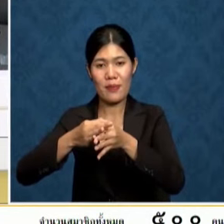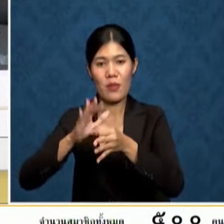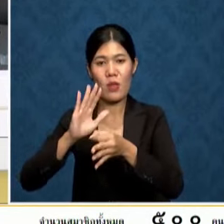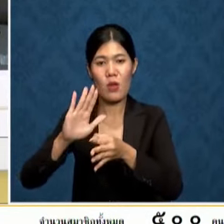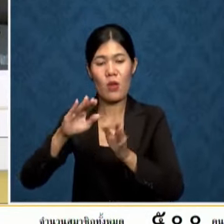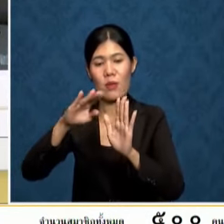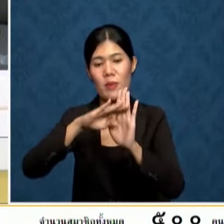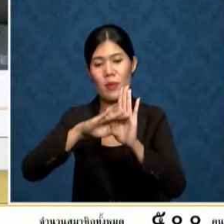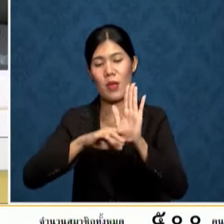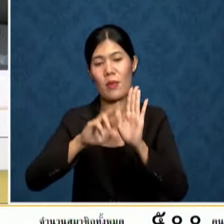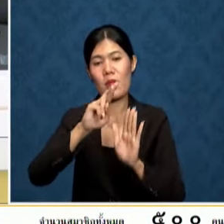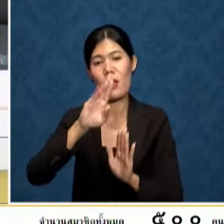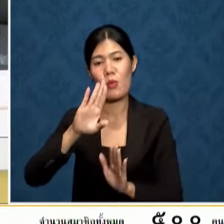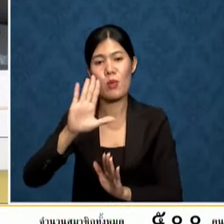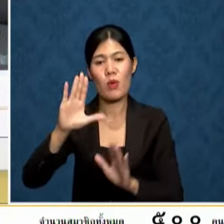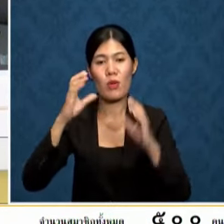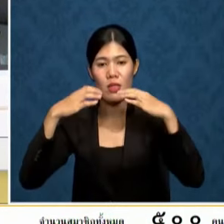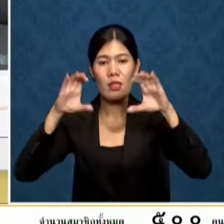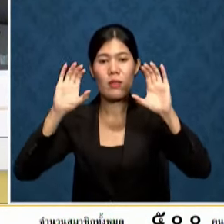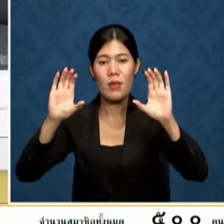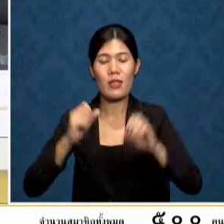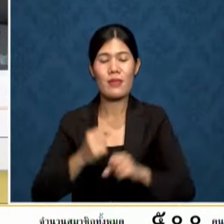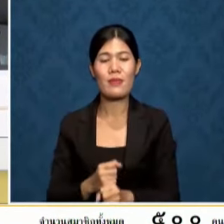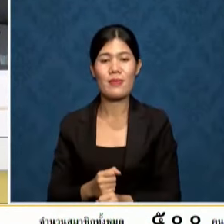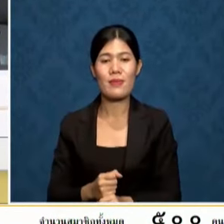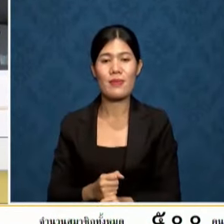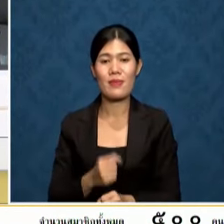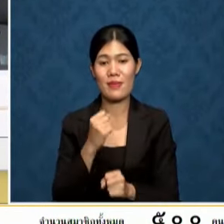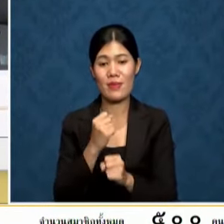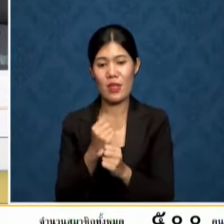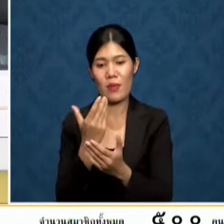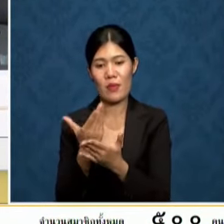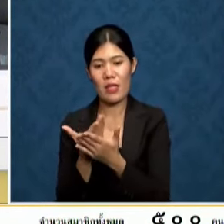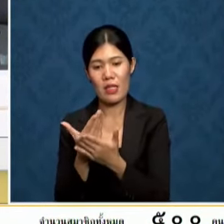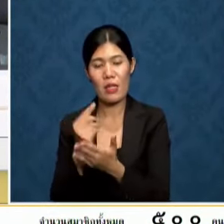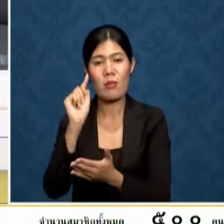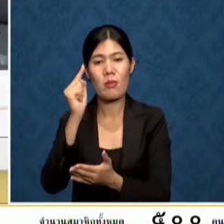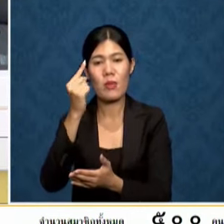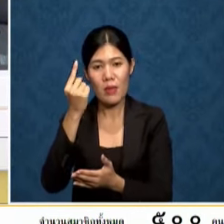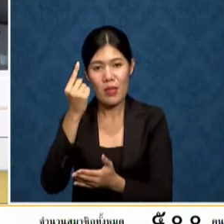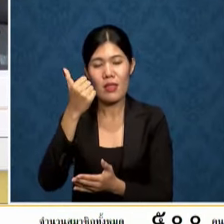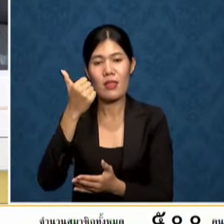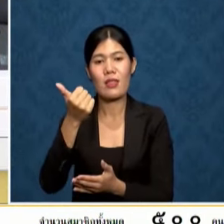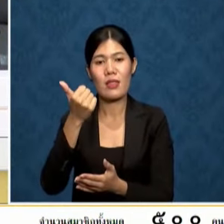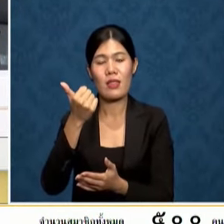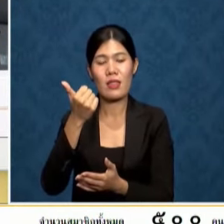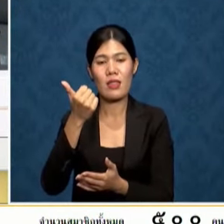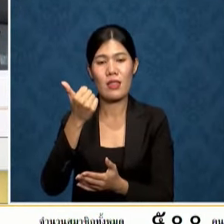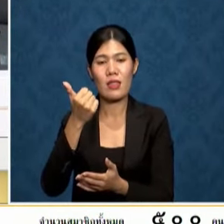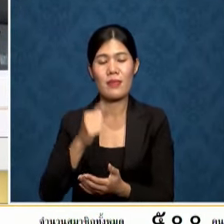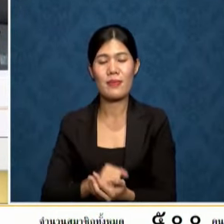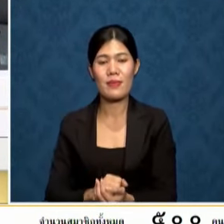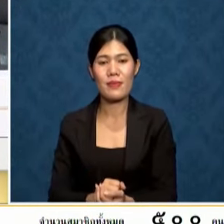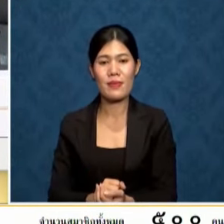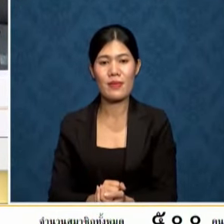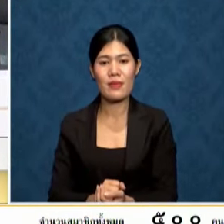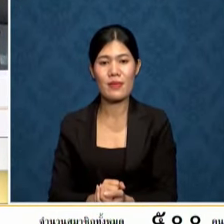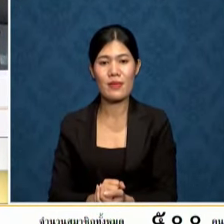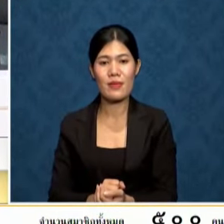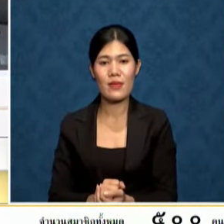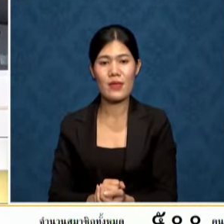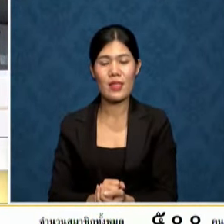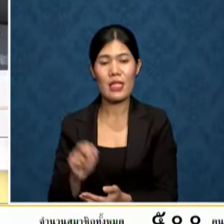สามารถทำได้เราจะสามารถสร้างธุรกรรมทางการเงินใหม่ๆผ่านในอุตสาหกรรมทางการเงินเนี่ยโดยใช้